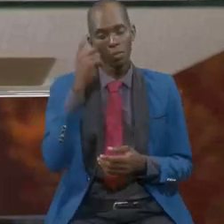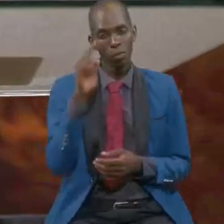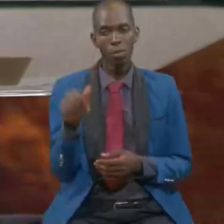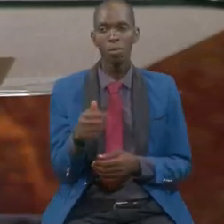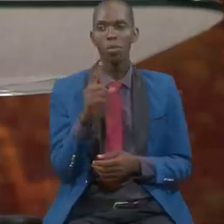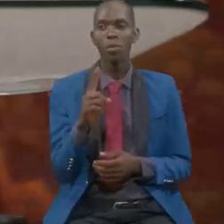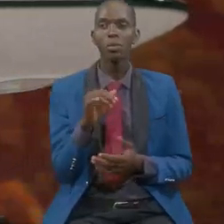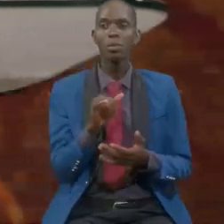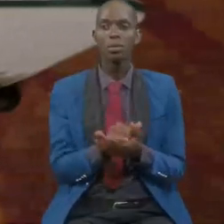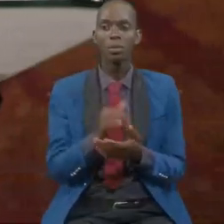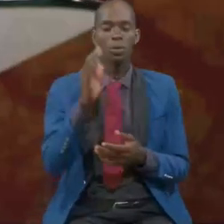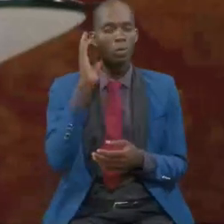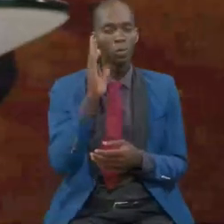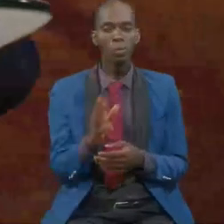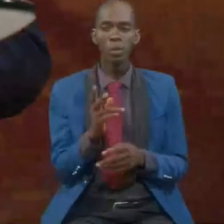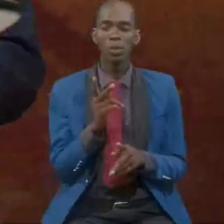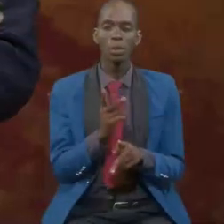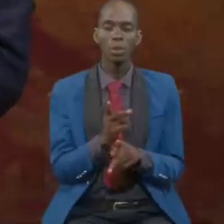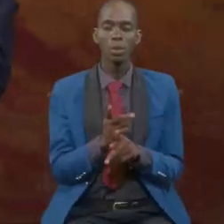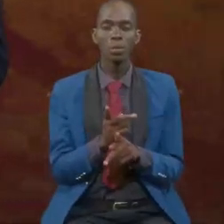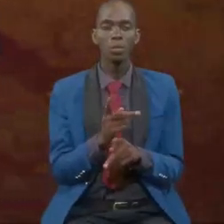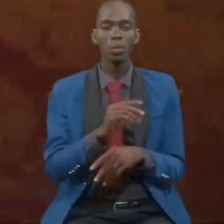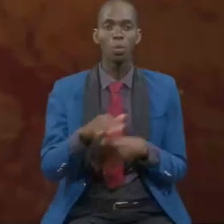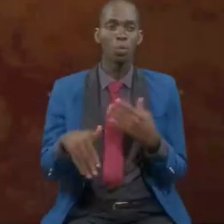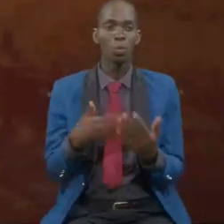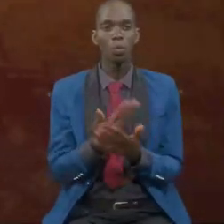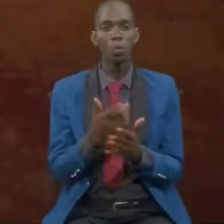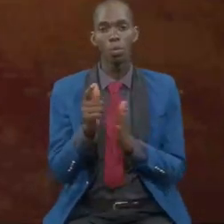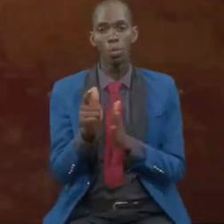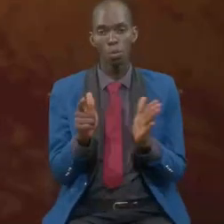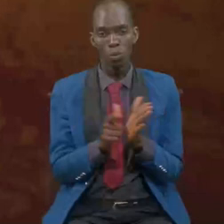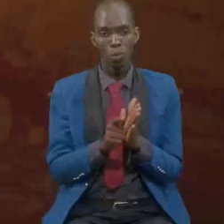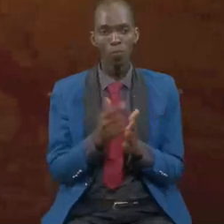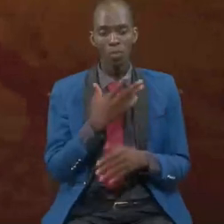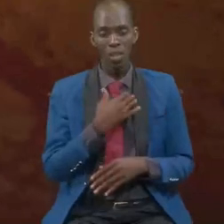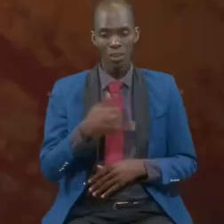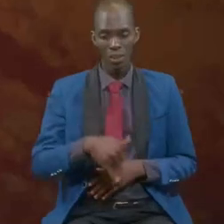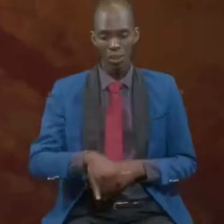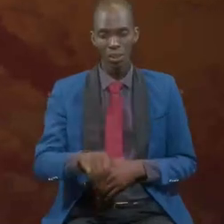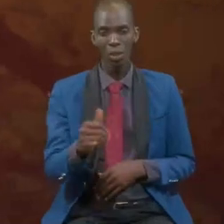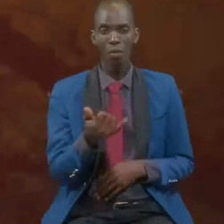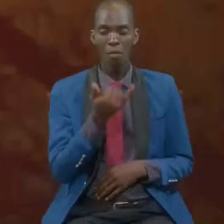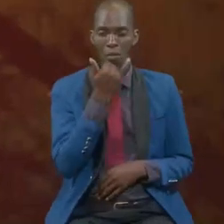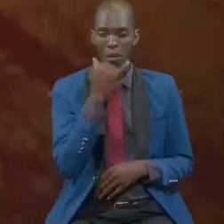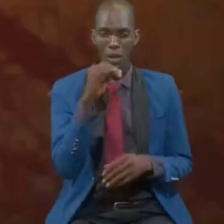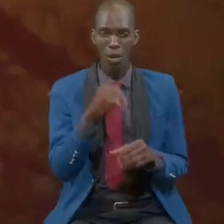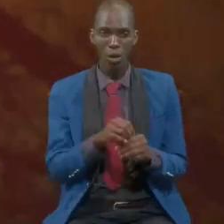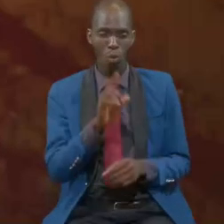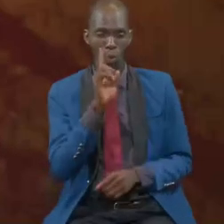Car quiconque observe toute la loi, mais pêche contre un